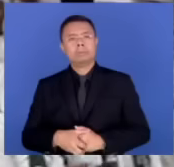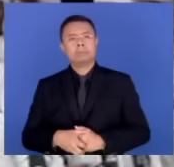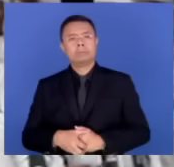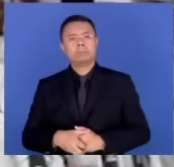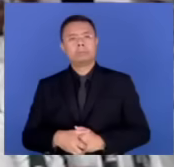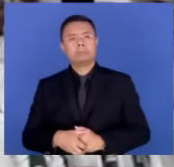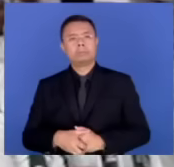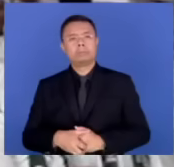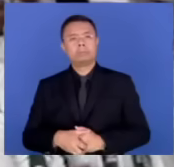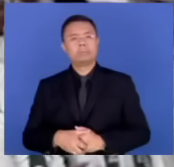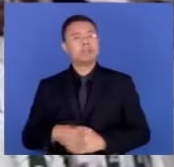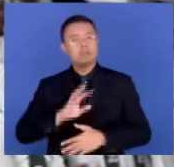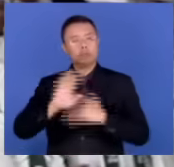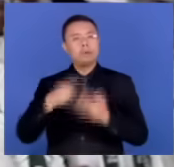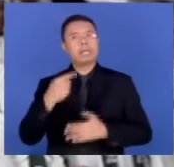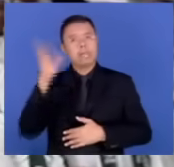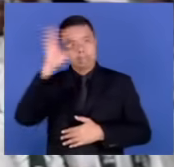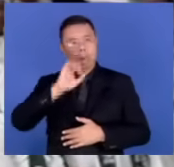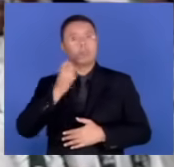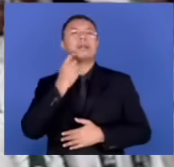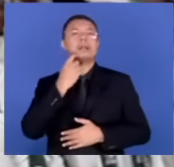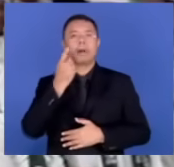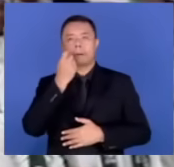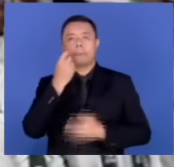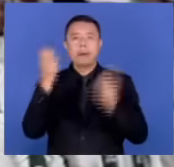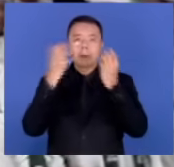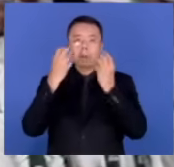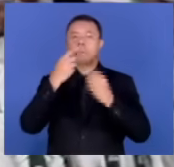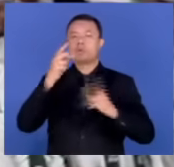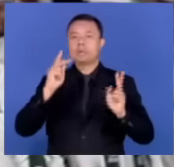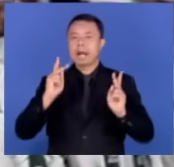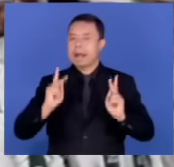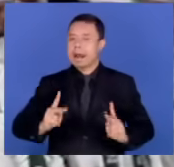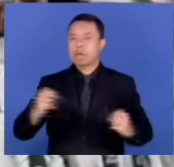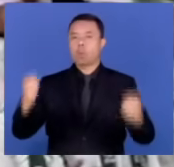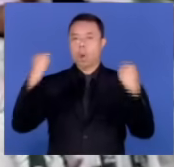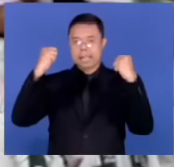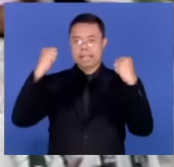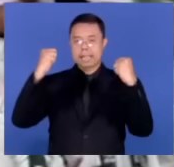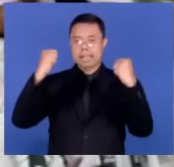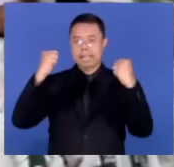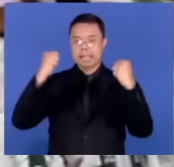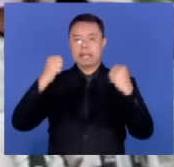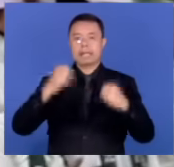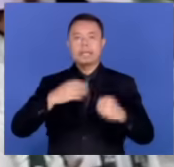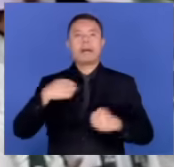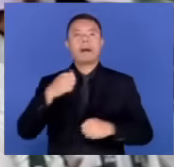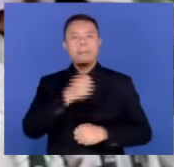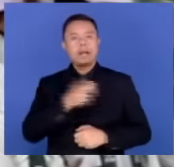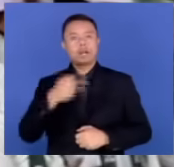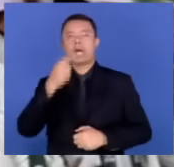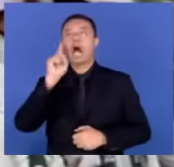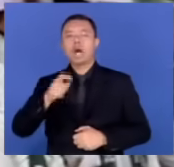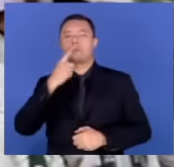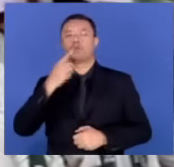Semua kita sudah tahu ya tentang sosok Prabowo seperti apa. Beliau punya karakteristik yang kuat. Indonesia ini butuh pemimpin yang punya